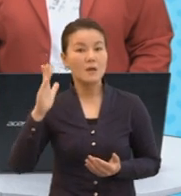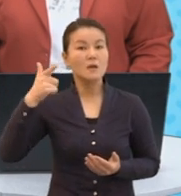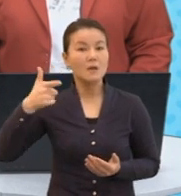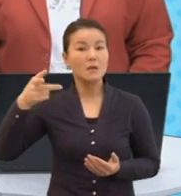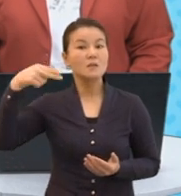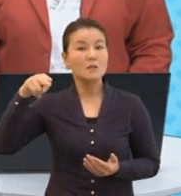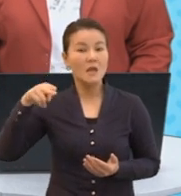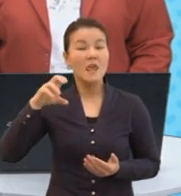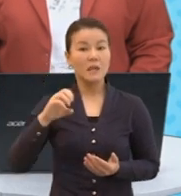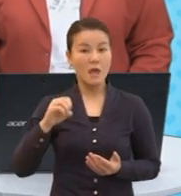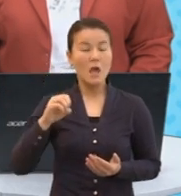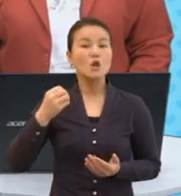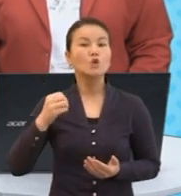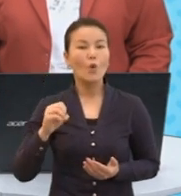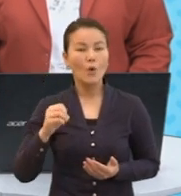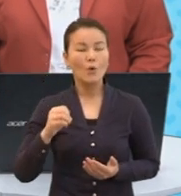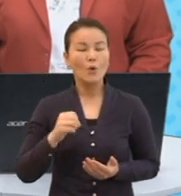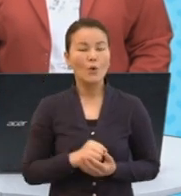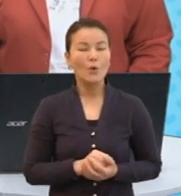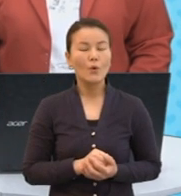Д, Е, Ё.